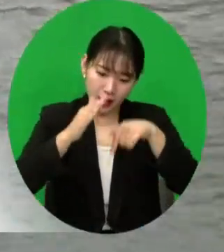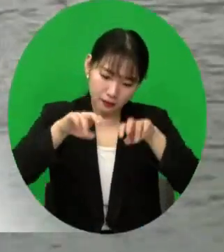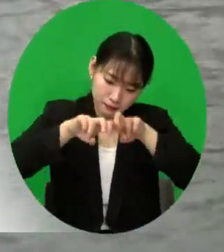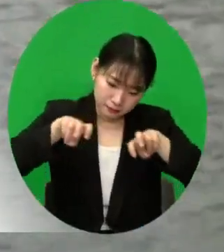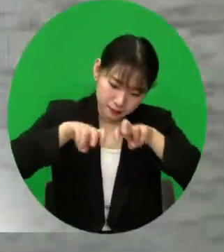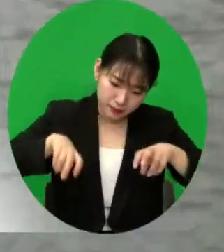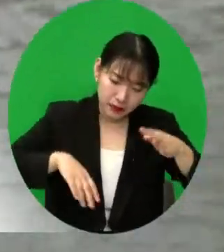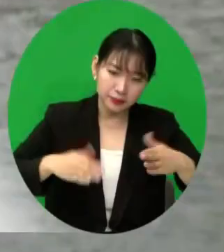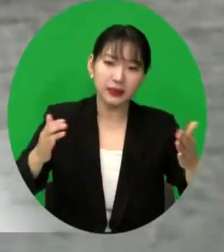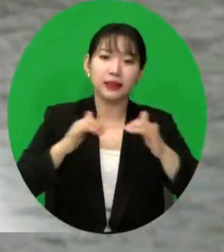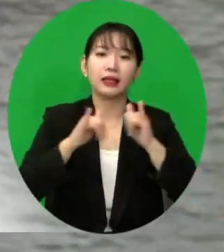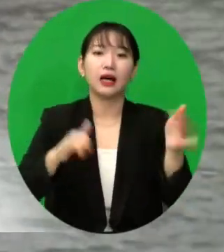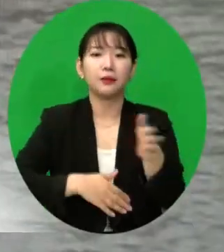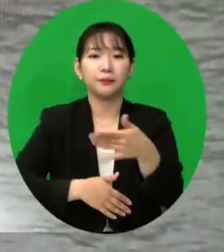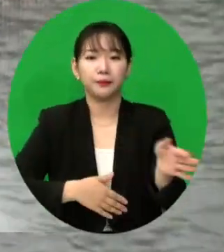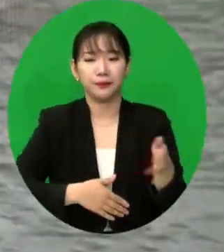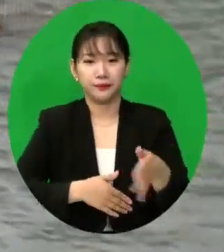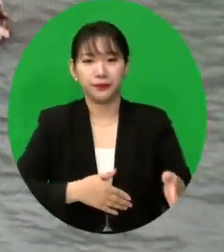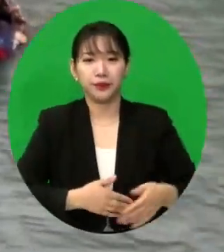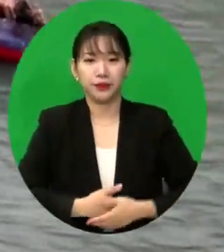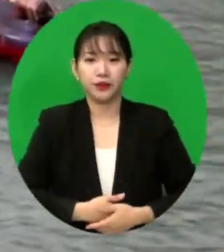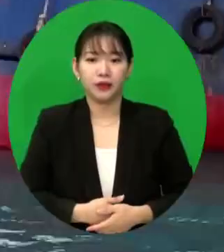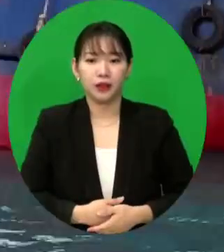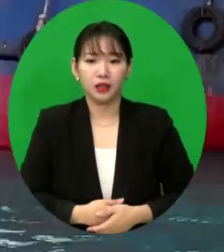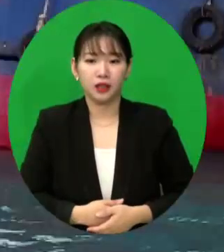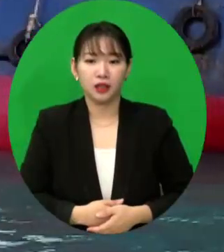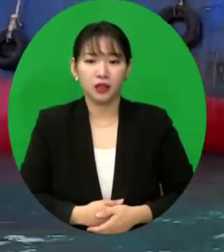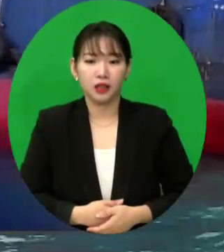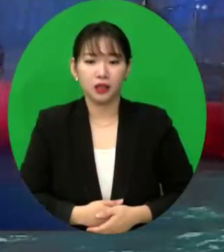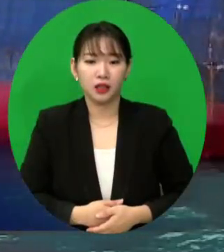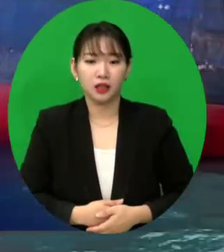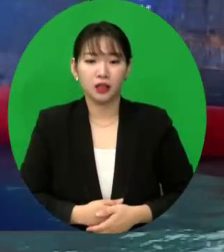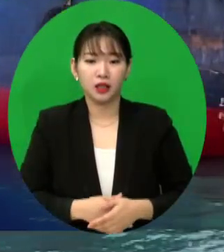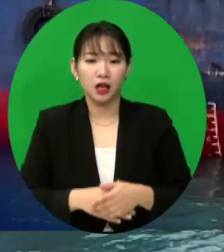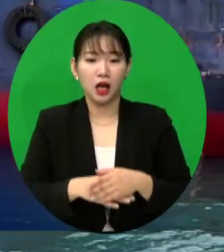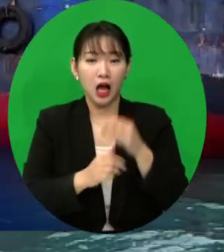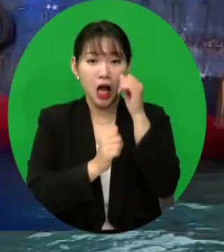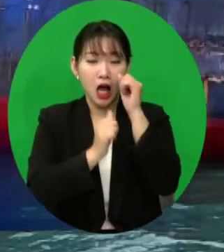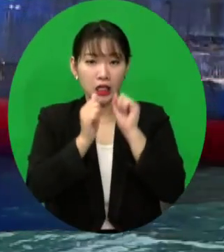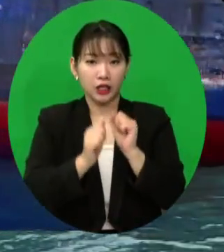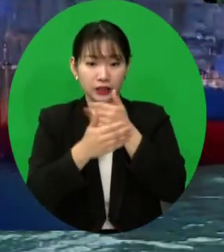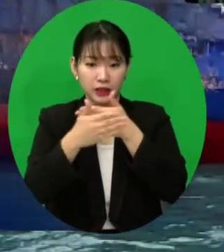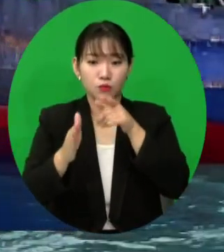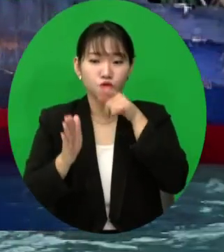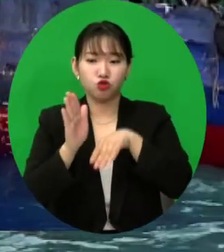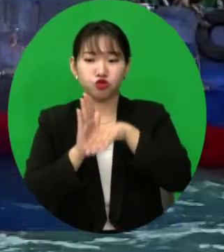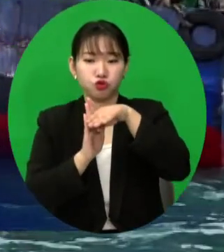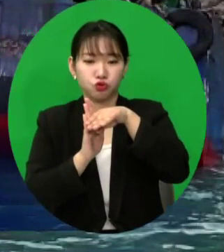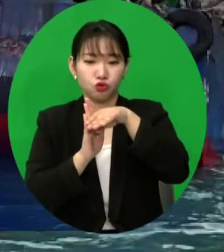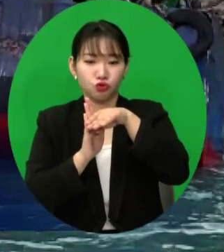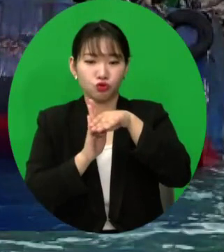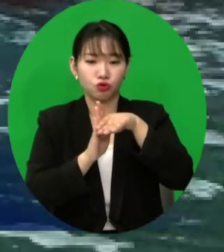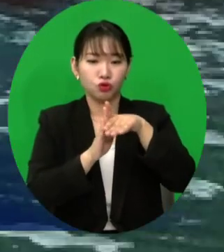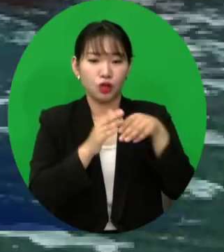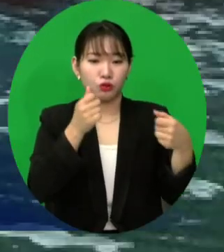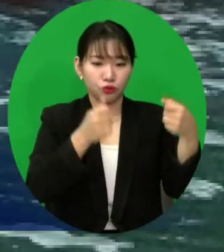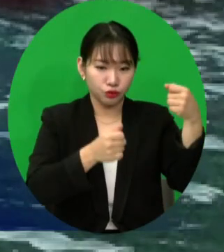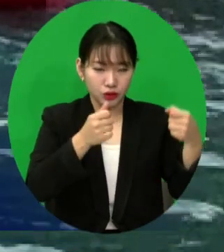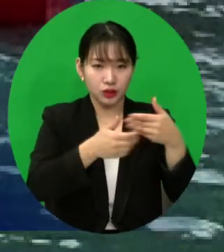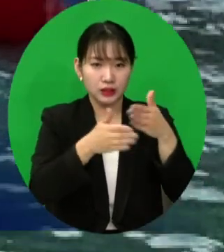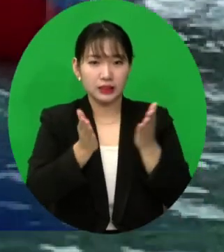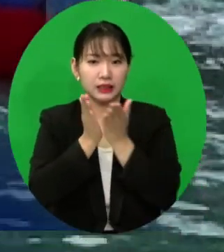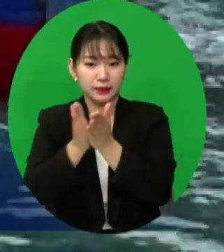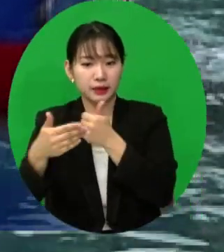수색했지만 승선원을 발견하지 못했습니다. 기관실에 물이 차 있었고요. 그리고 조타실, 선실,